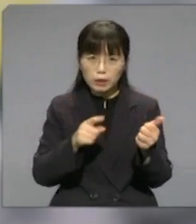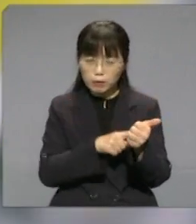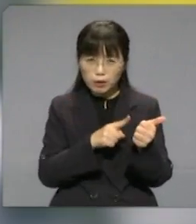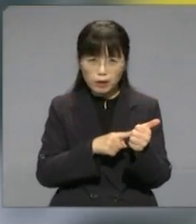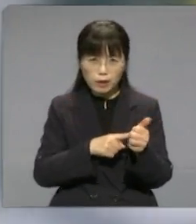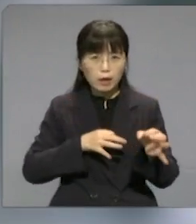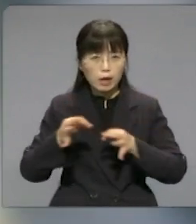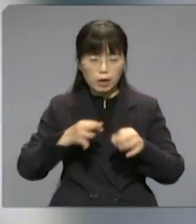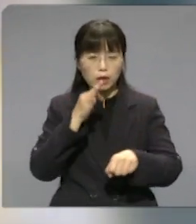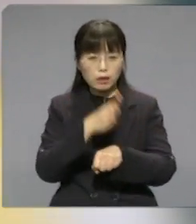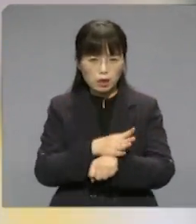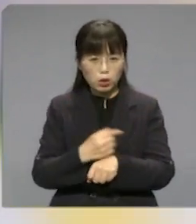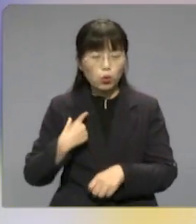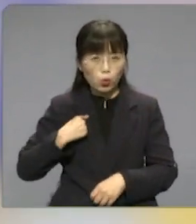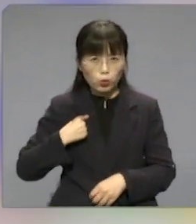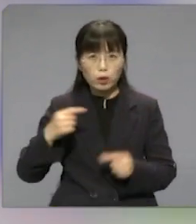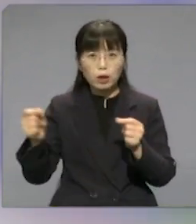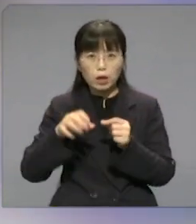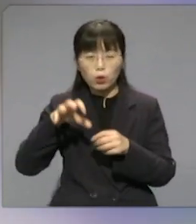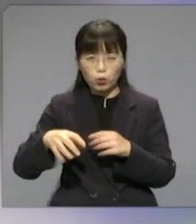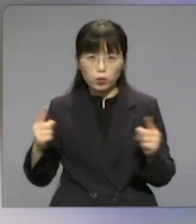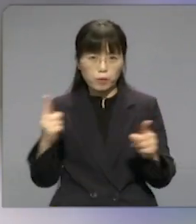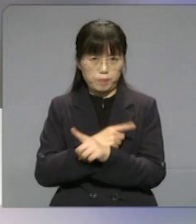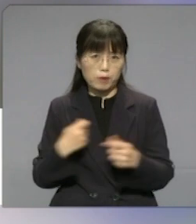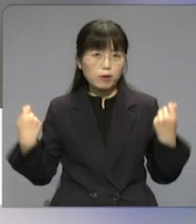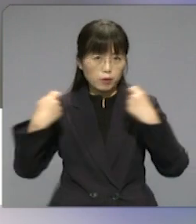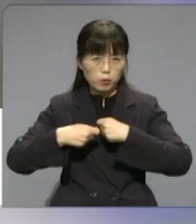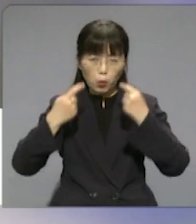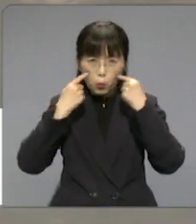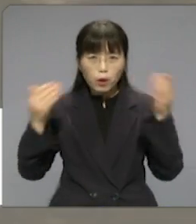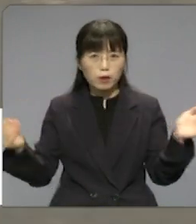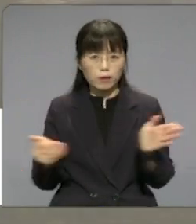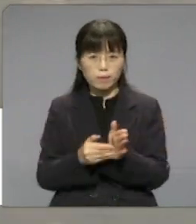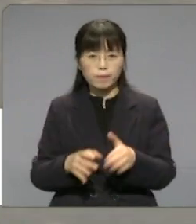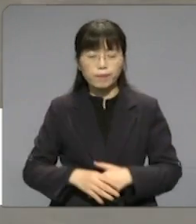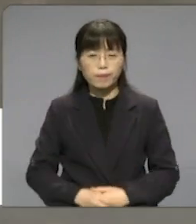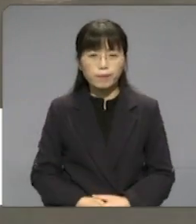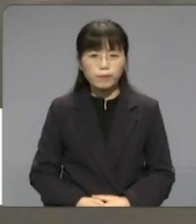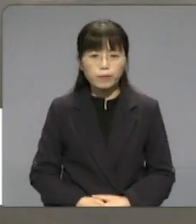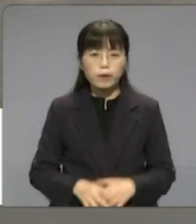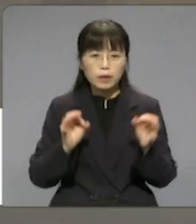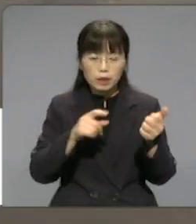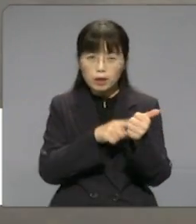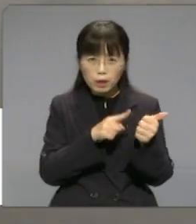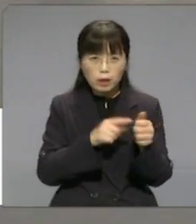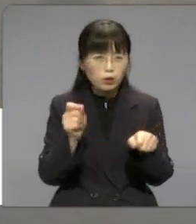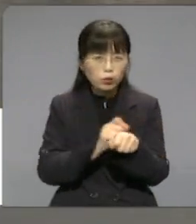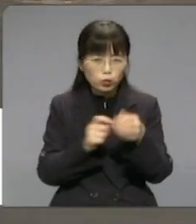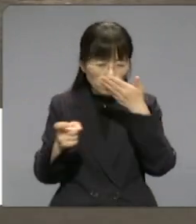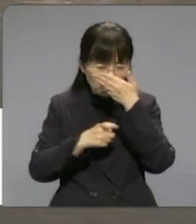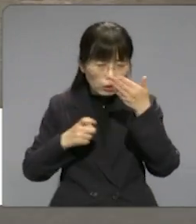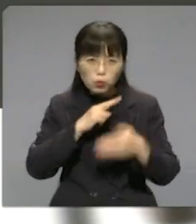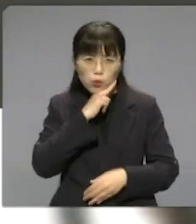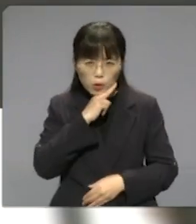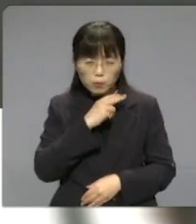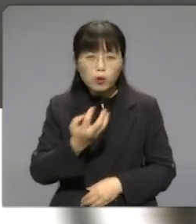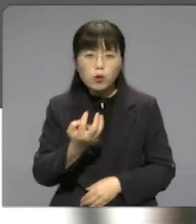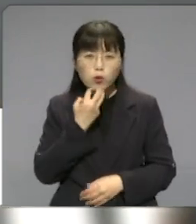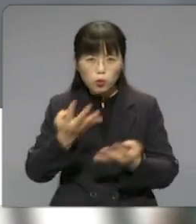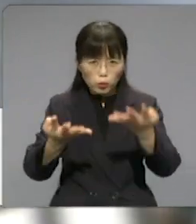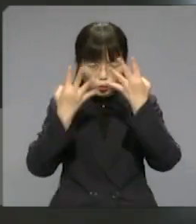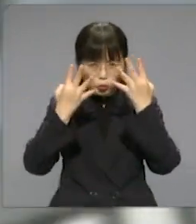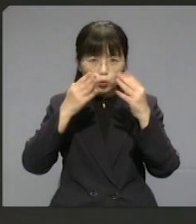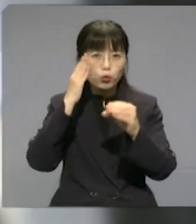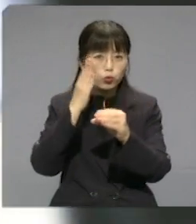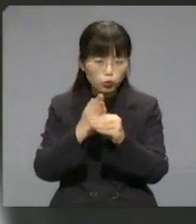가게에서 구매한 옷을 인근에서 갈아입은 것으로 확인됐습니다 김길수 특수강도 혐의로 서울 구치소에